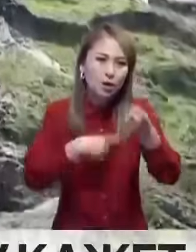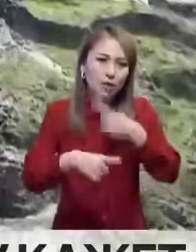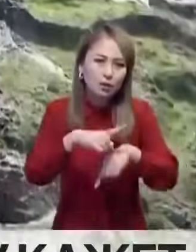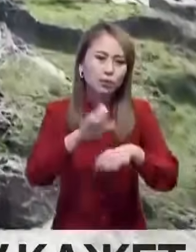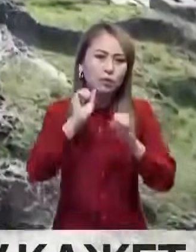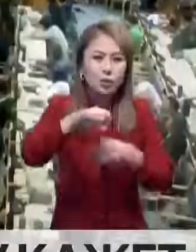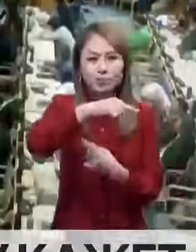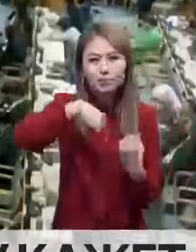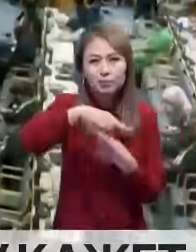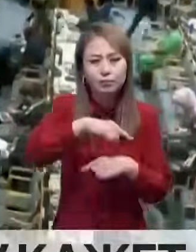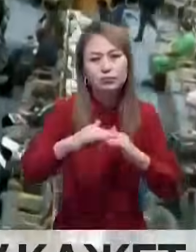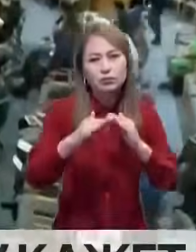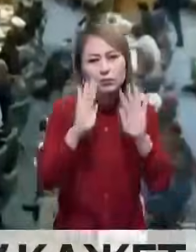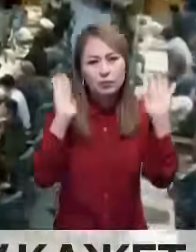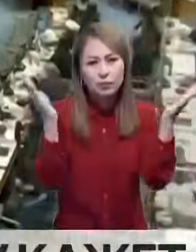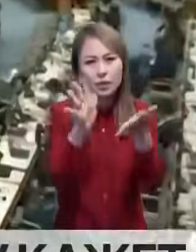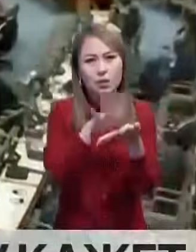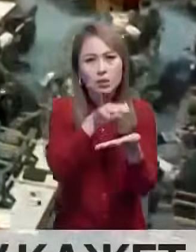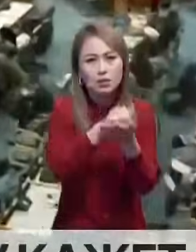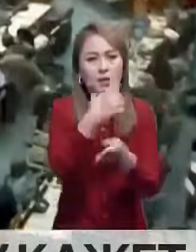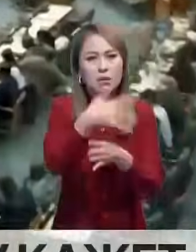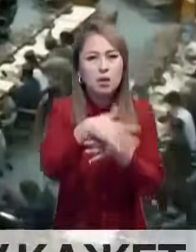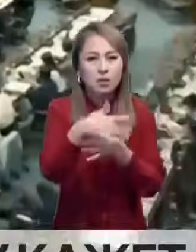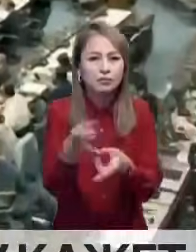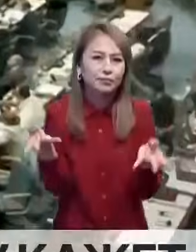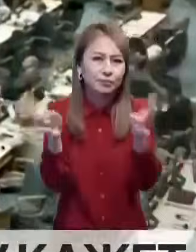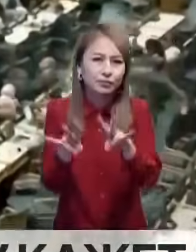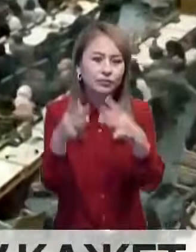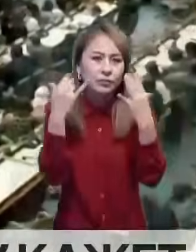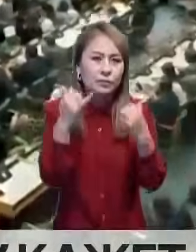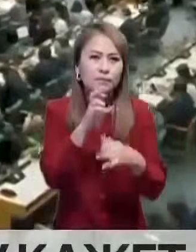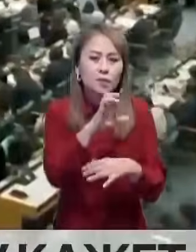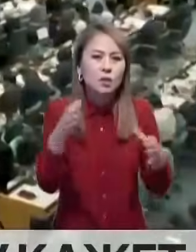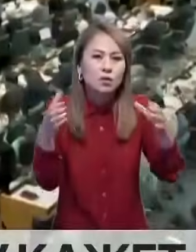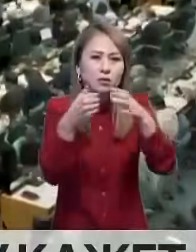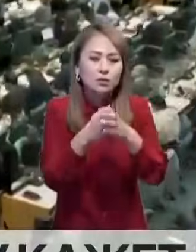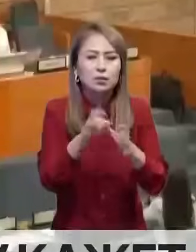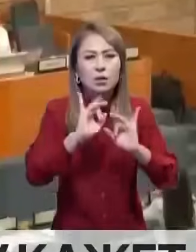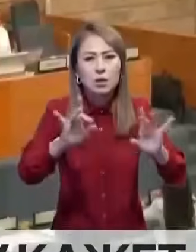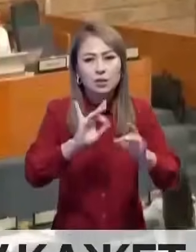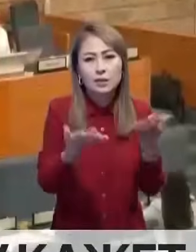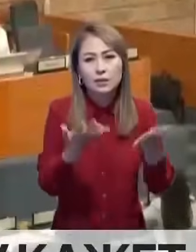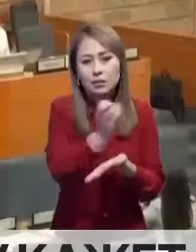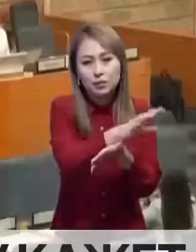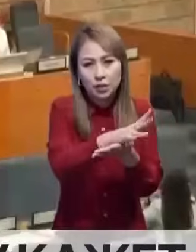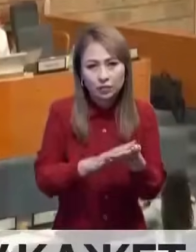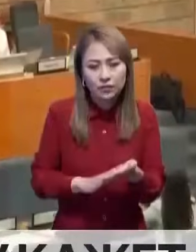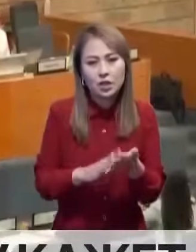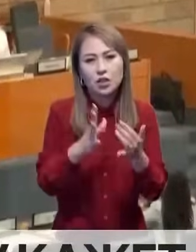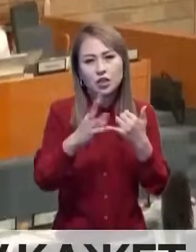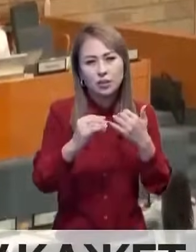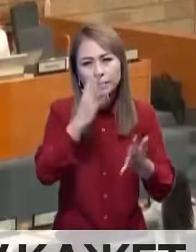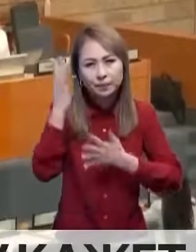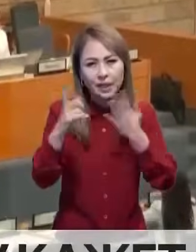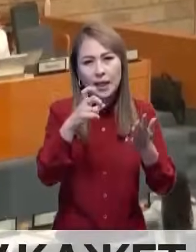өңделеді. Қалғаны қоршаған ортаны ластап, далада жата береді. Біріккен ұлттар ұйымы өкілдерінің айтуынша, бұлай жалғаса берсе, жер